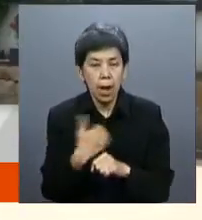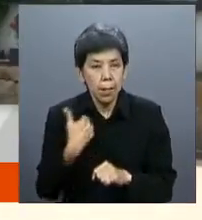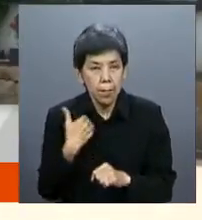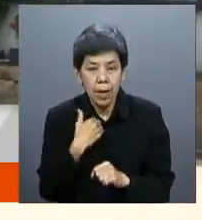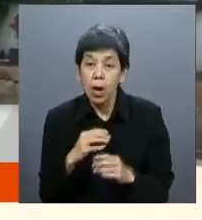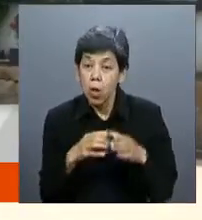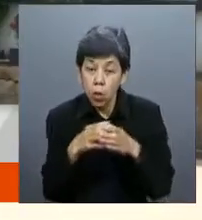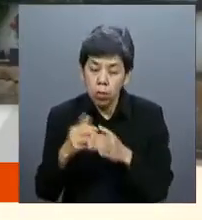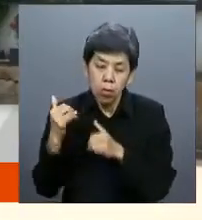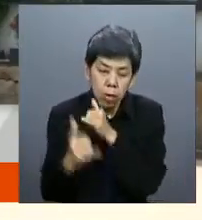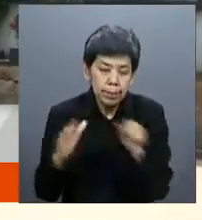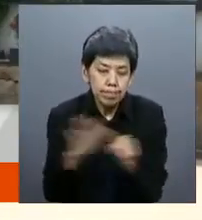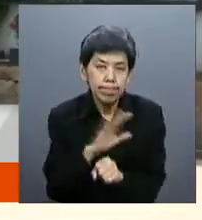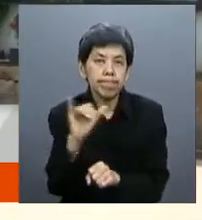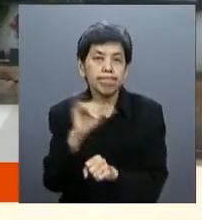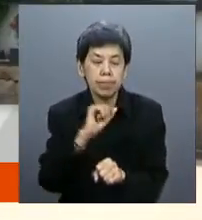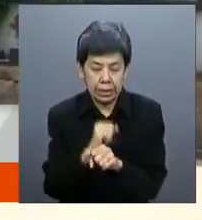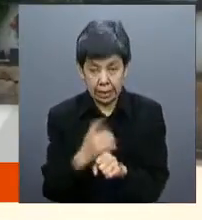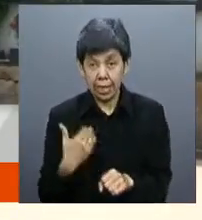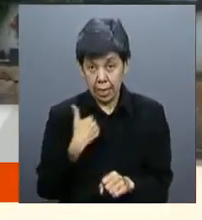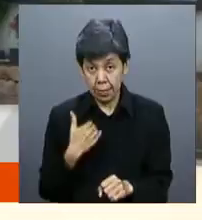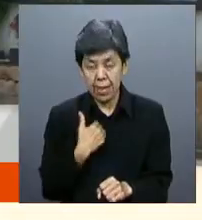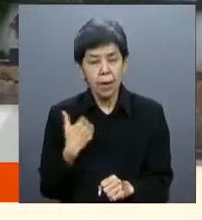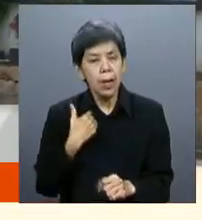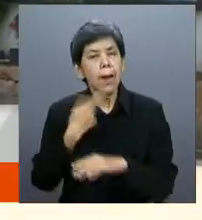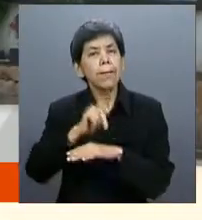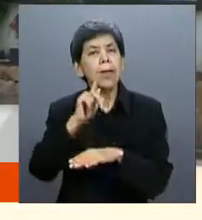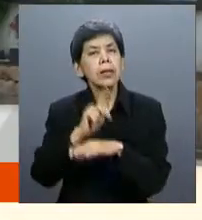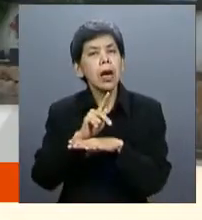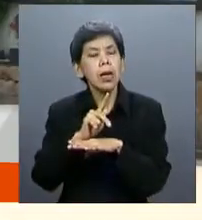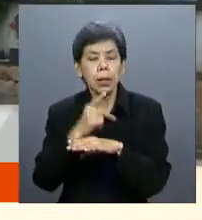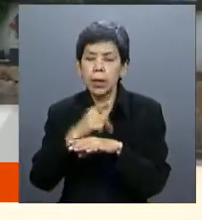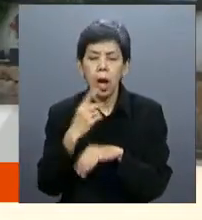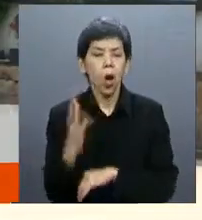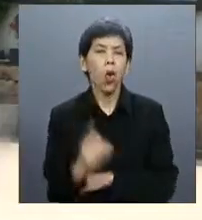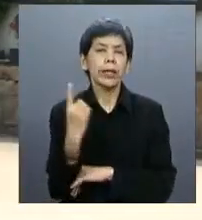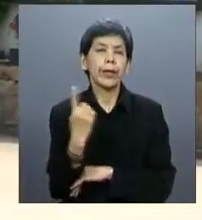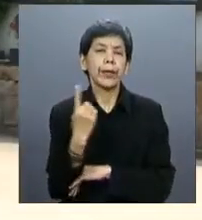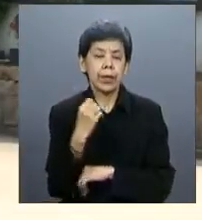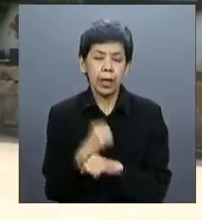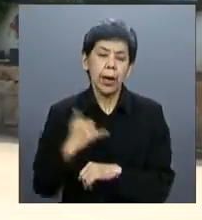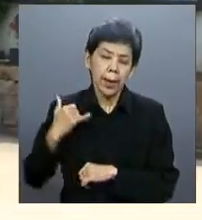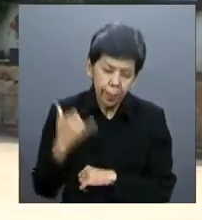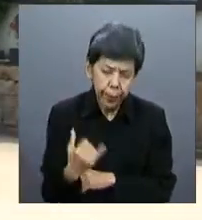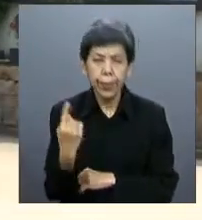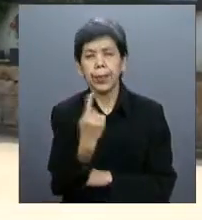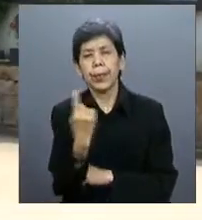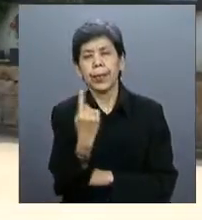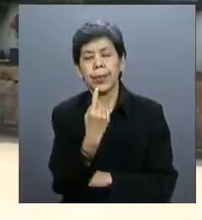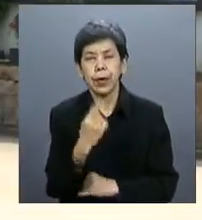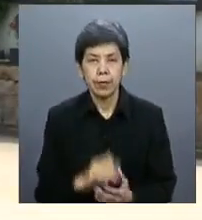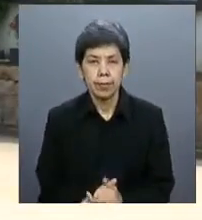ากสมาชิกมาไม่ครบองค์ประชุมนะคะซึ่งขณะนี้มีเพียงประธานสภาอบต.เขาหลวงเพียงคนเดียวเท่านั้นที่เดินทางมายังที่ประชุมค่ะ